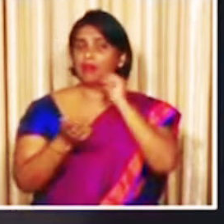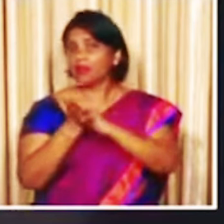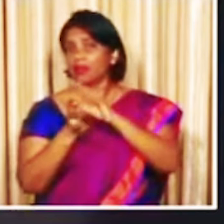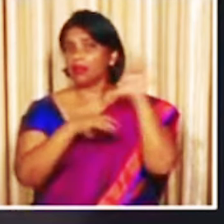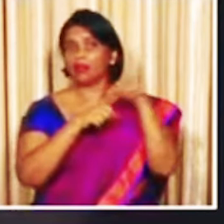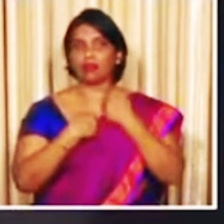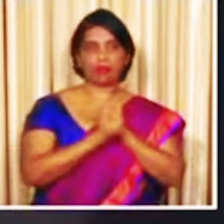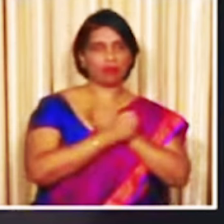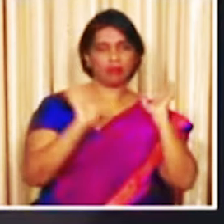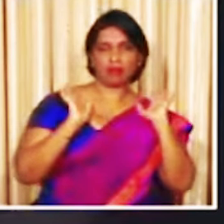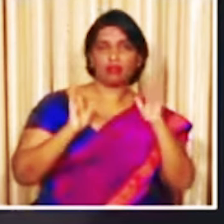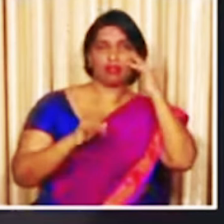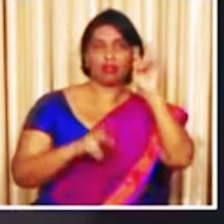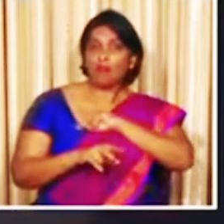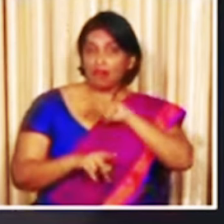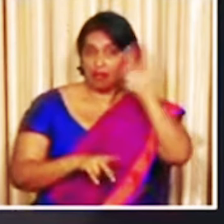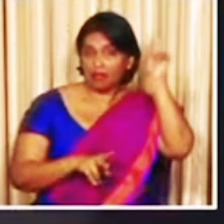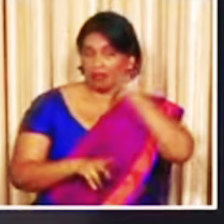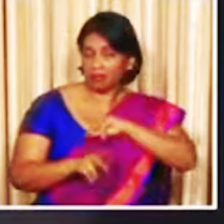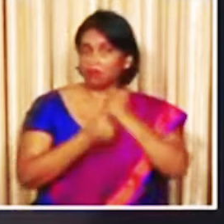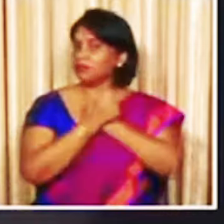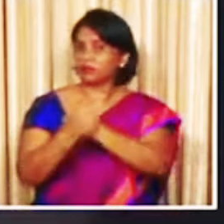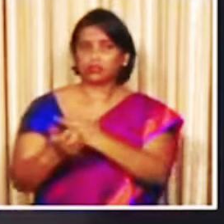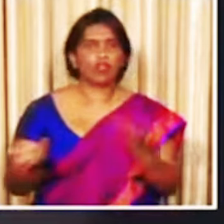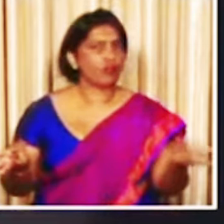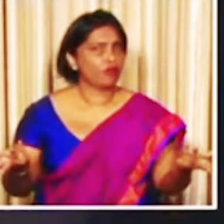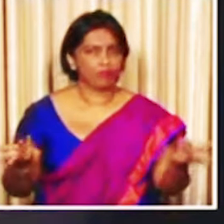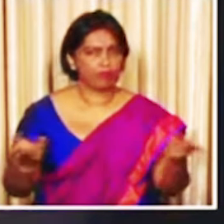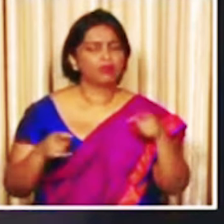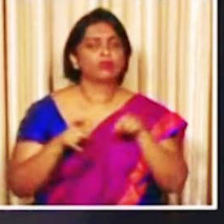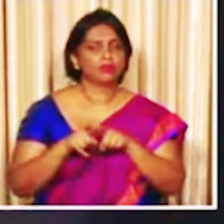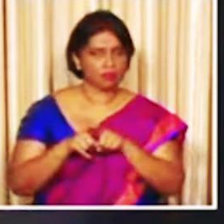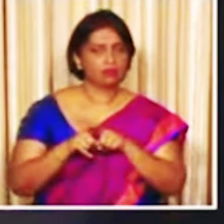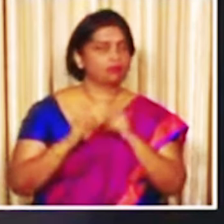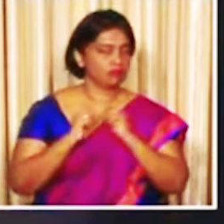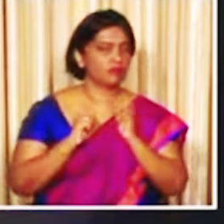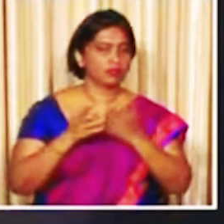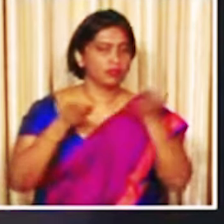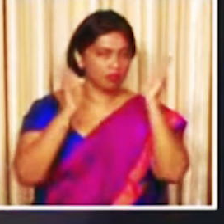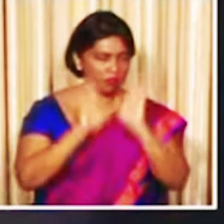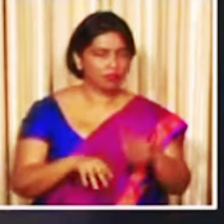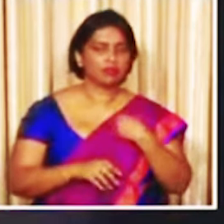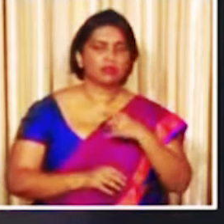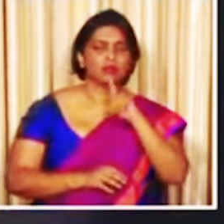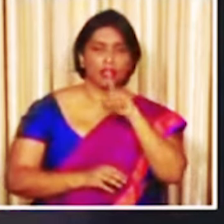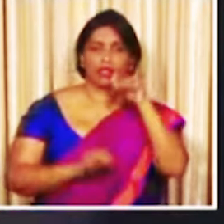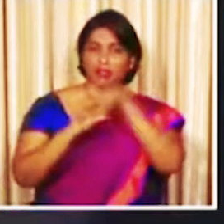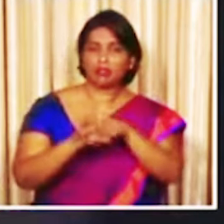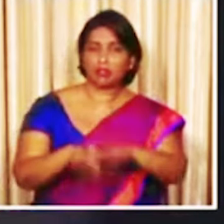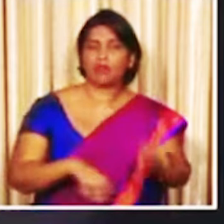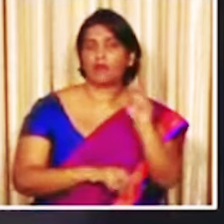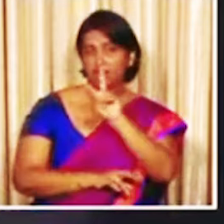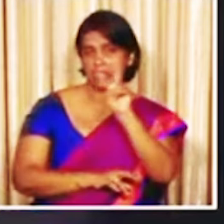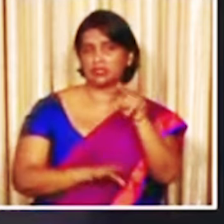ගැලවිලා යන්නත් කාන්තාව විතරක් ඇතුළට එන්නේත් කොහොමද කියන එක පිළිබඳව ගැටලුවක් තියෙනවා. අවසාන වශයෙන් මම කියනවා ඇතුලේ දරුවෝ